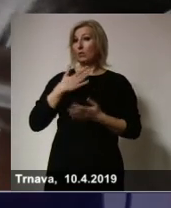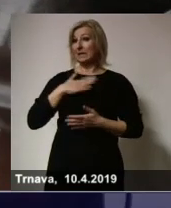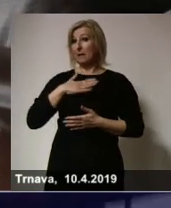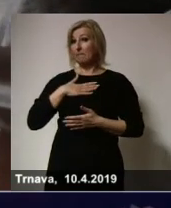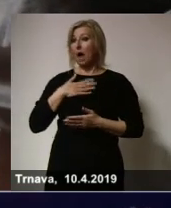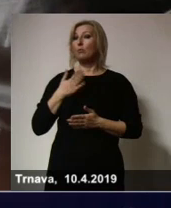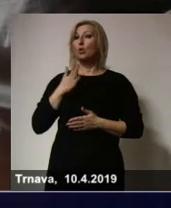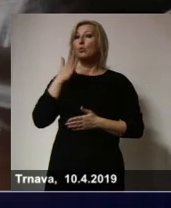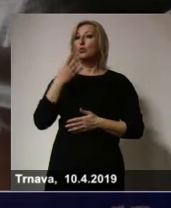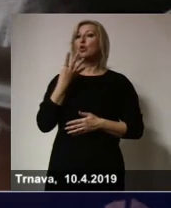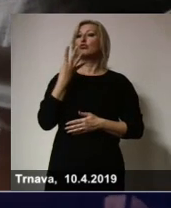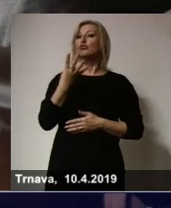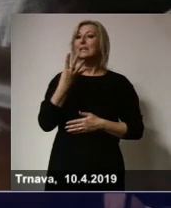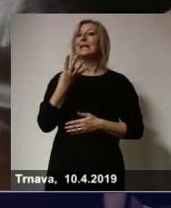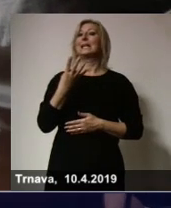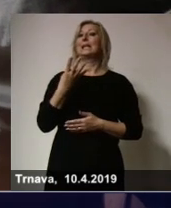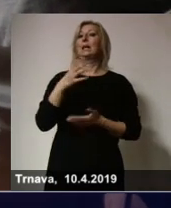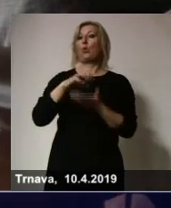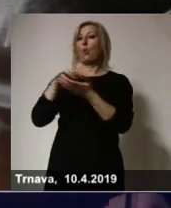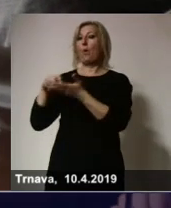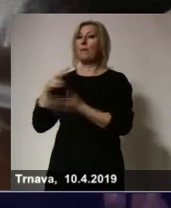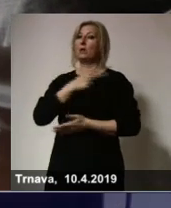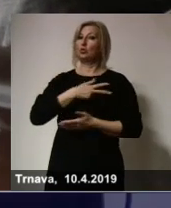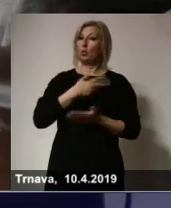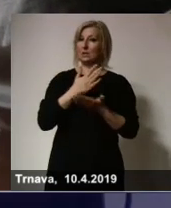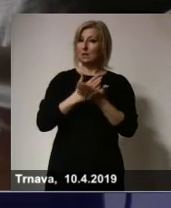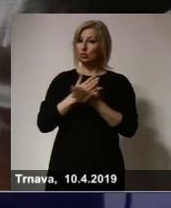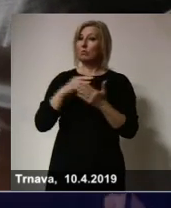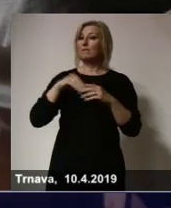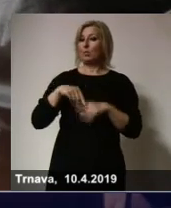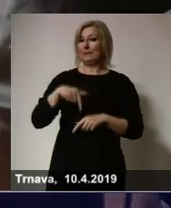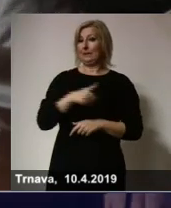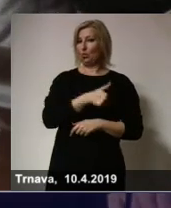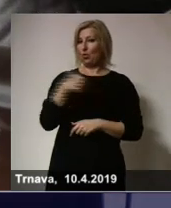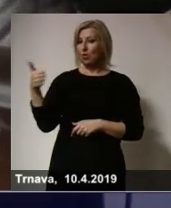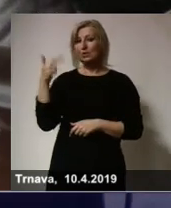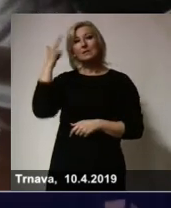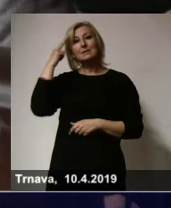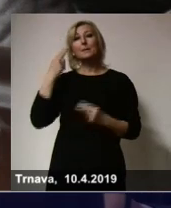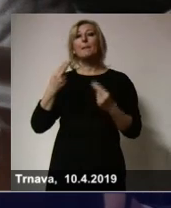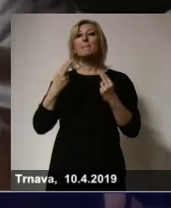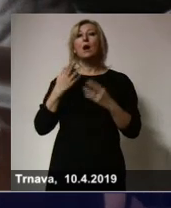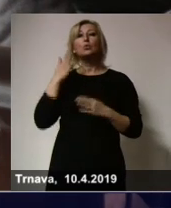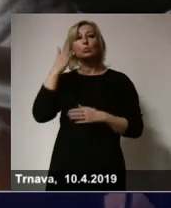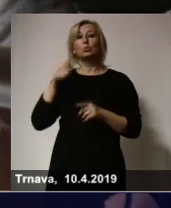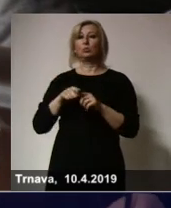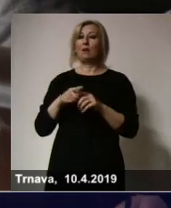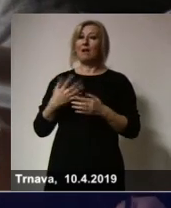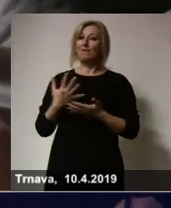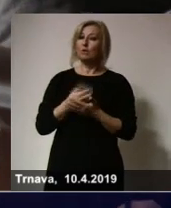štyri oblasti sociálnych služieb v priebehu tohoto roka. Takže majetok bude využitý účelne a doplní